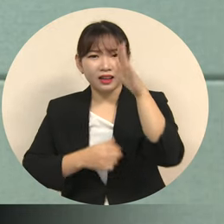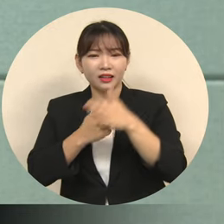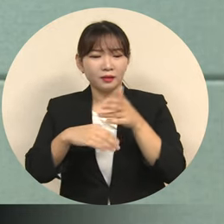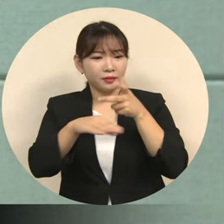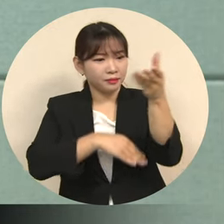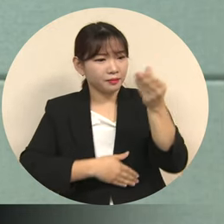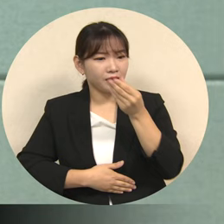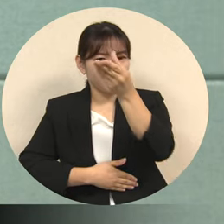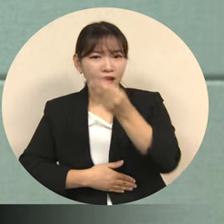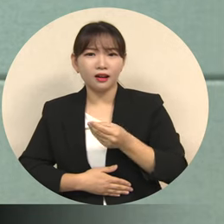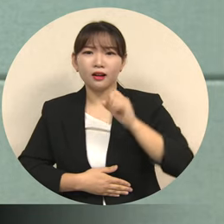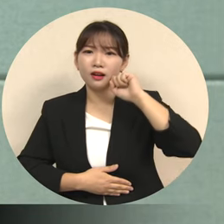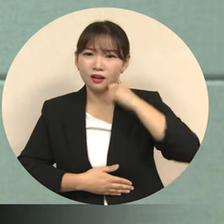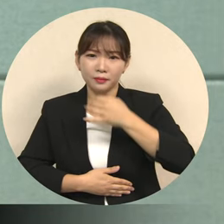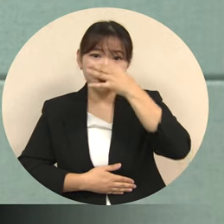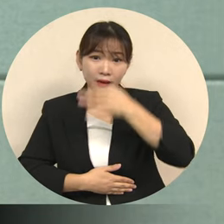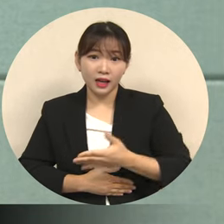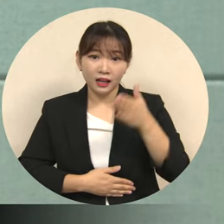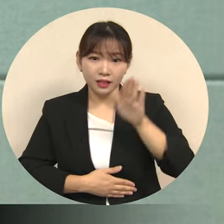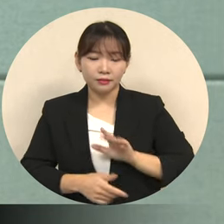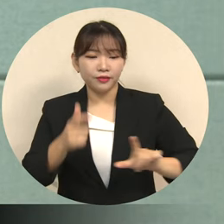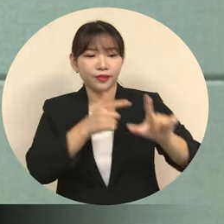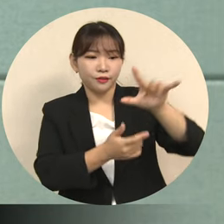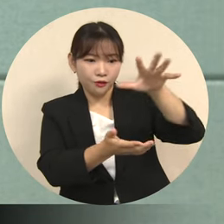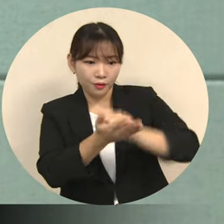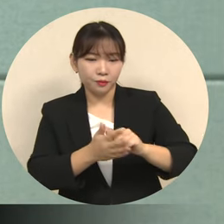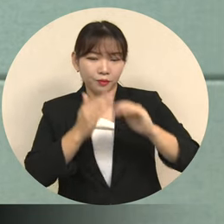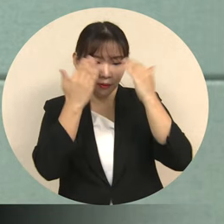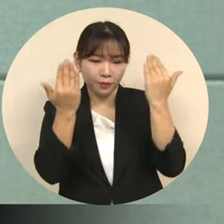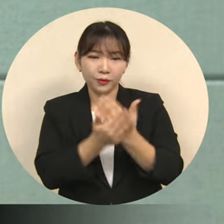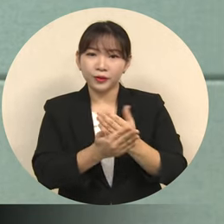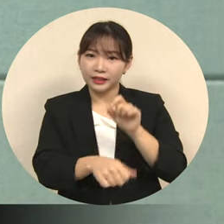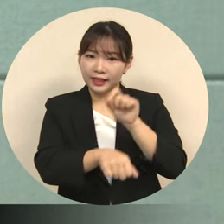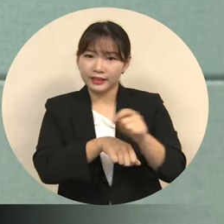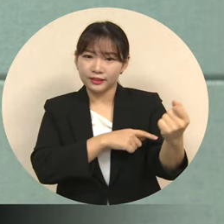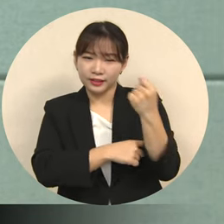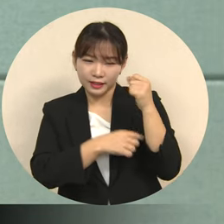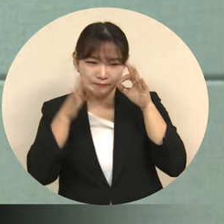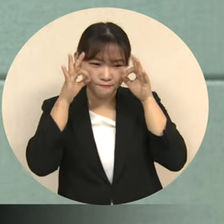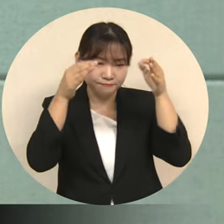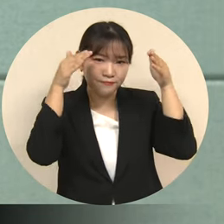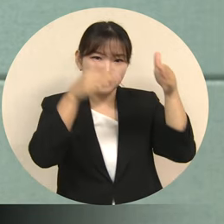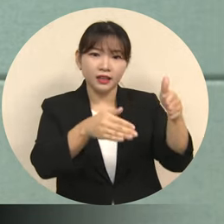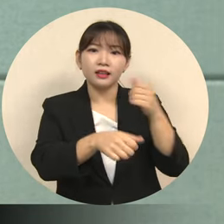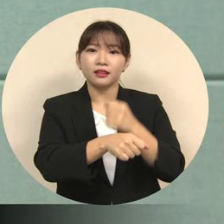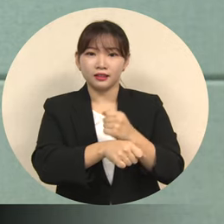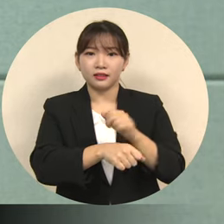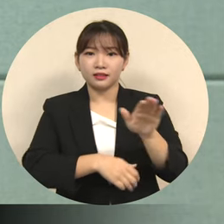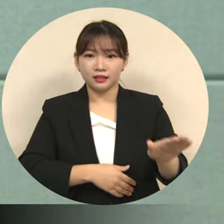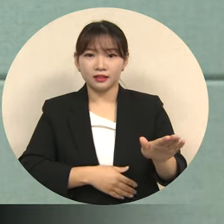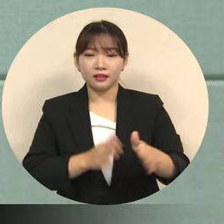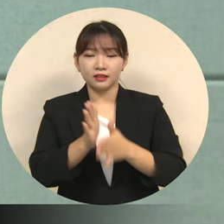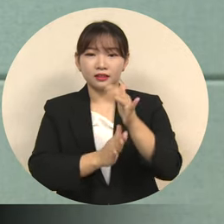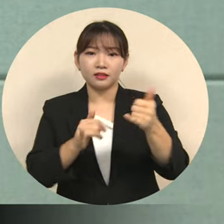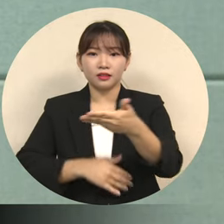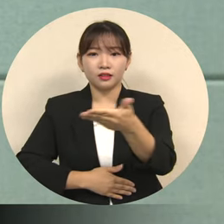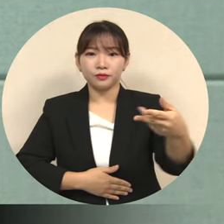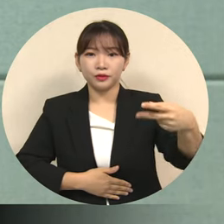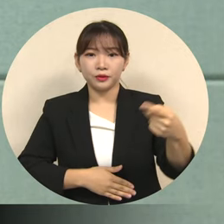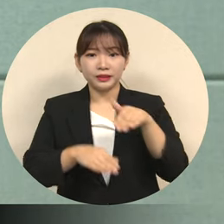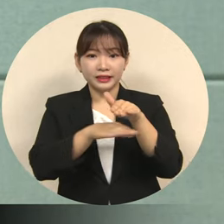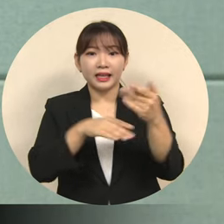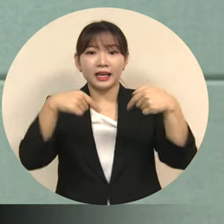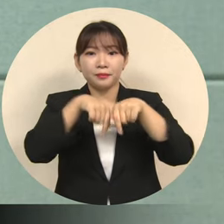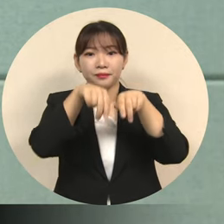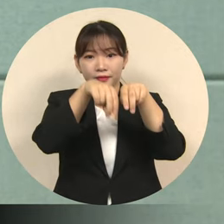힘든 상황이지만 추가 확보에 모든 행정력을 동원하겠습니다. 시민 여러분께서도 승용차 함께